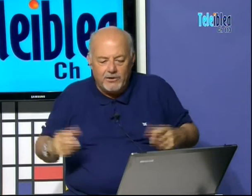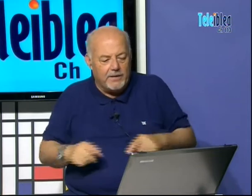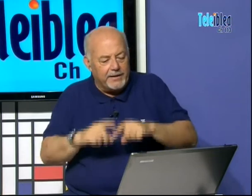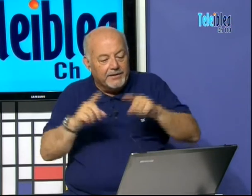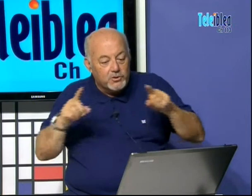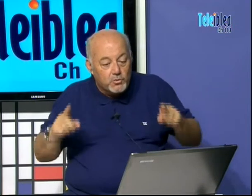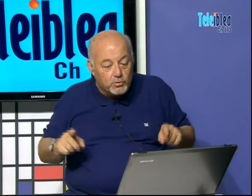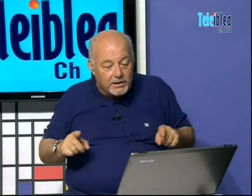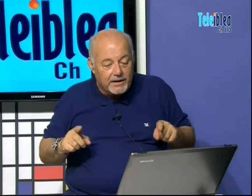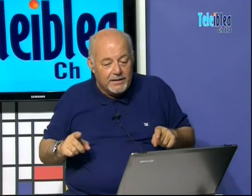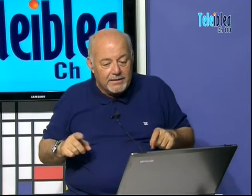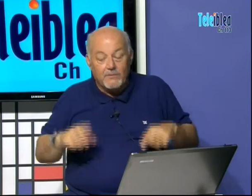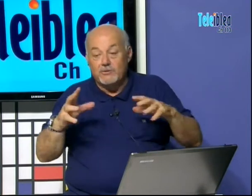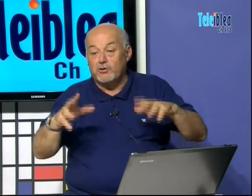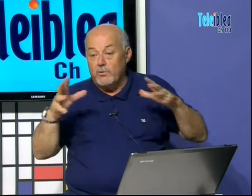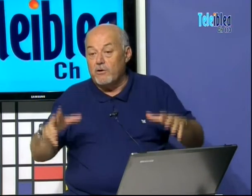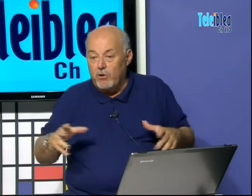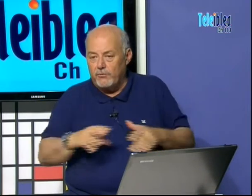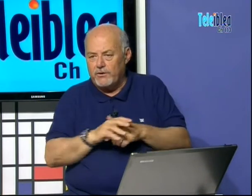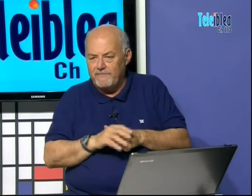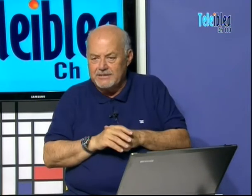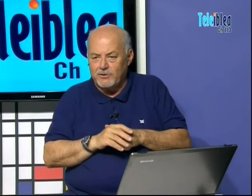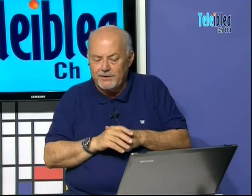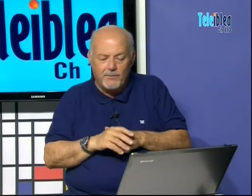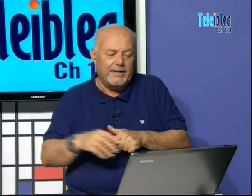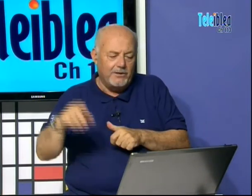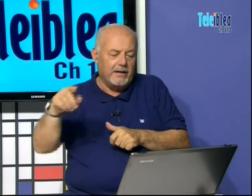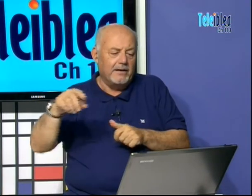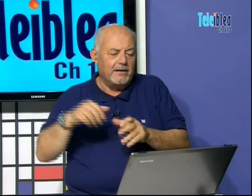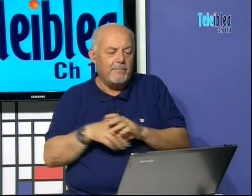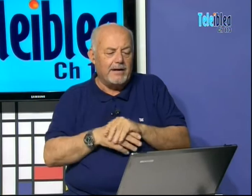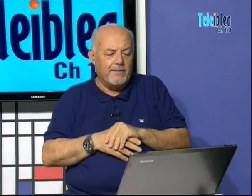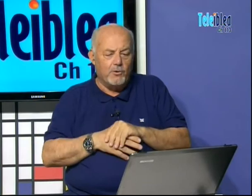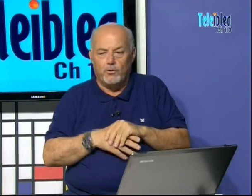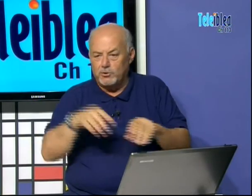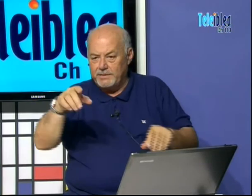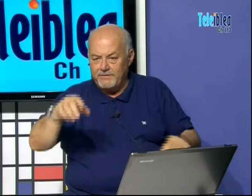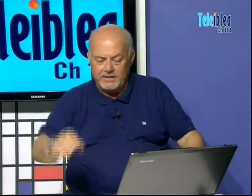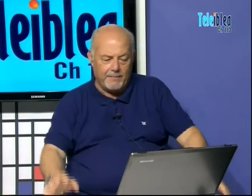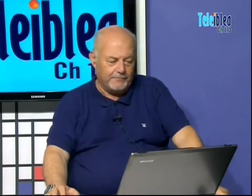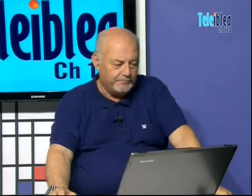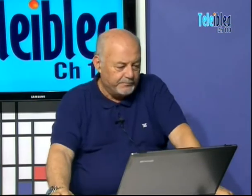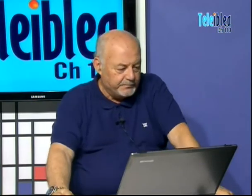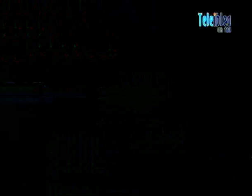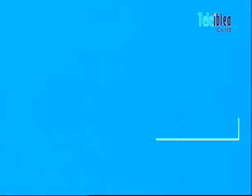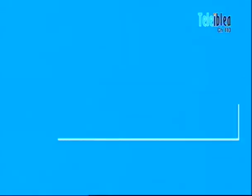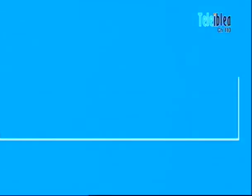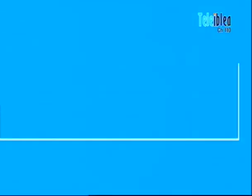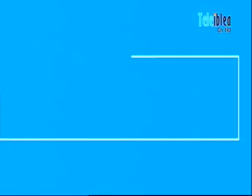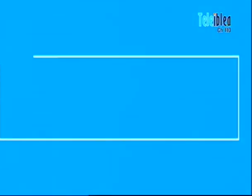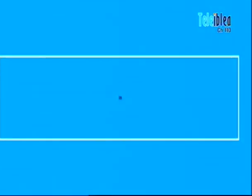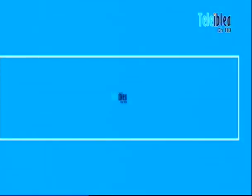ansia. Allora, per discutere di questo c'è un incontro che è fissato per domani e noi ne parliamo con un ospite. Vediamo.